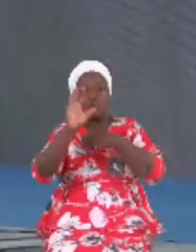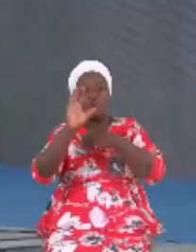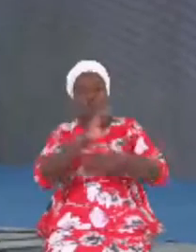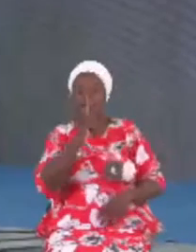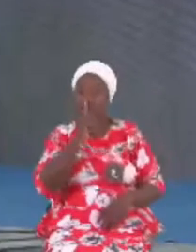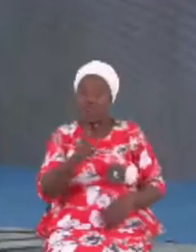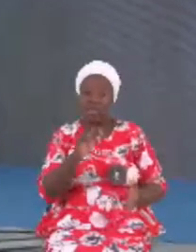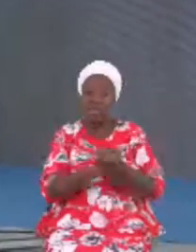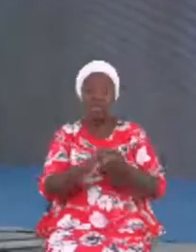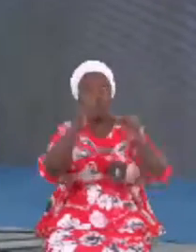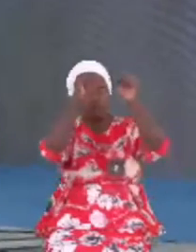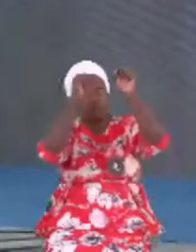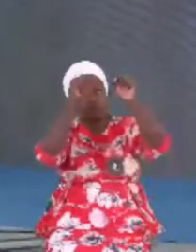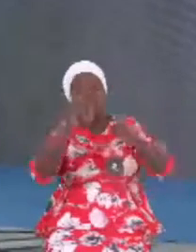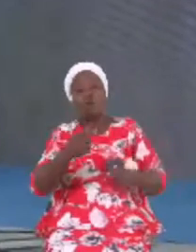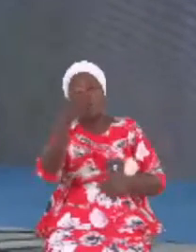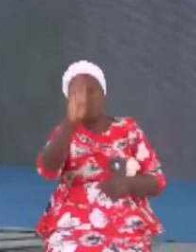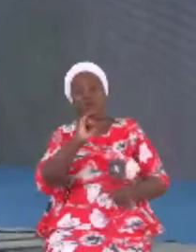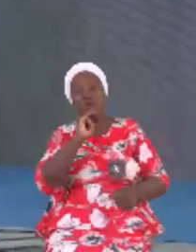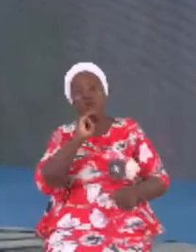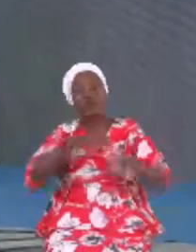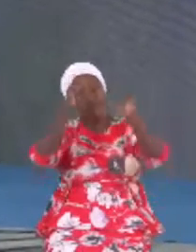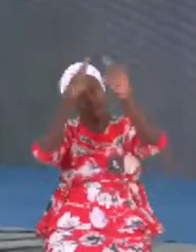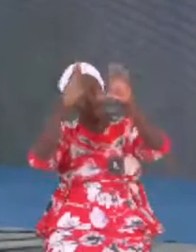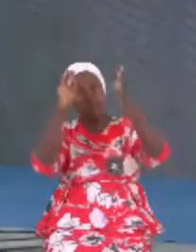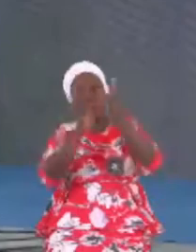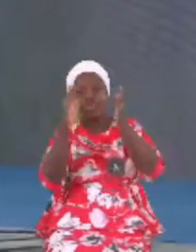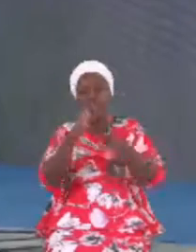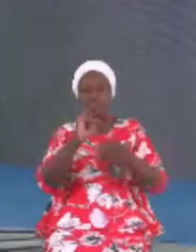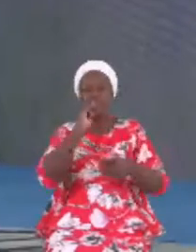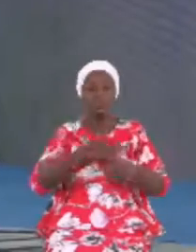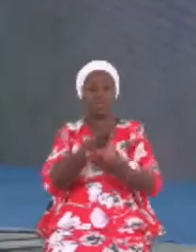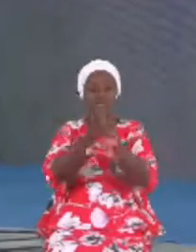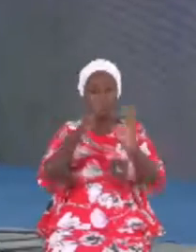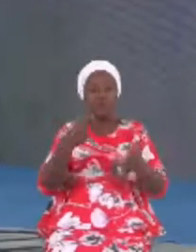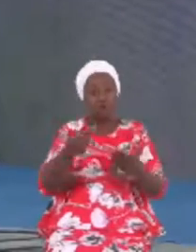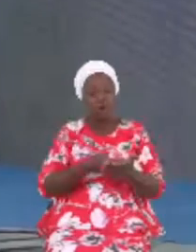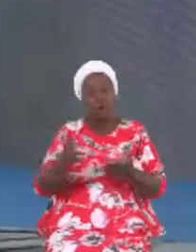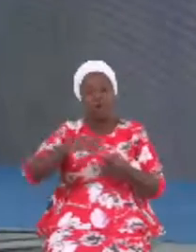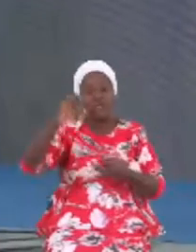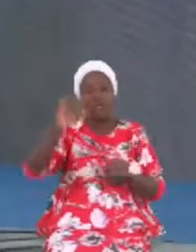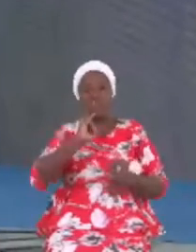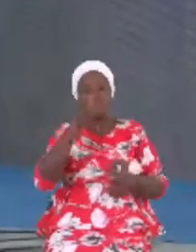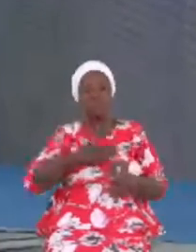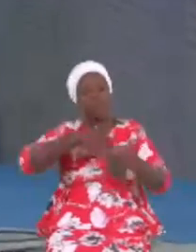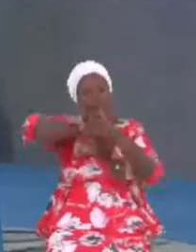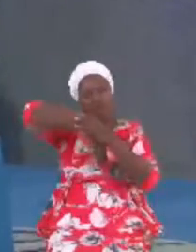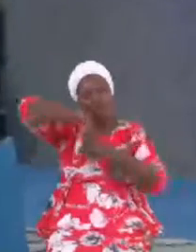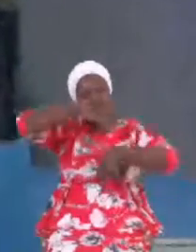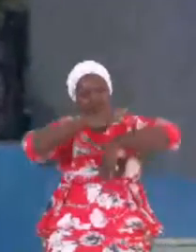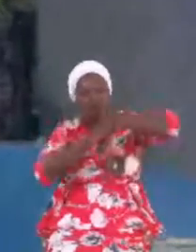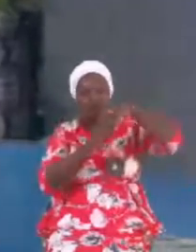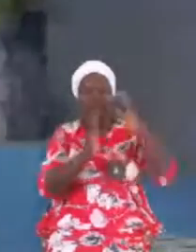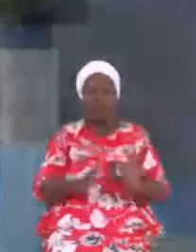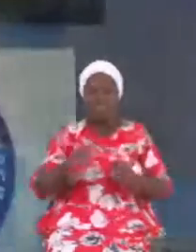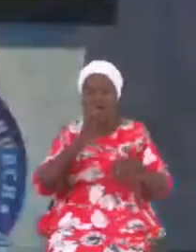L'assurance que Dieu est mon Père. Jésus est mon Sauveur. Le Saint-Esprit est mon Consolateur. Maintenant, tu